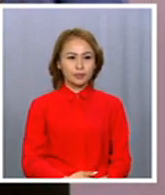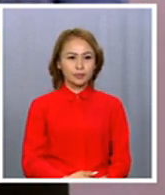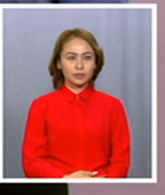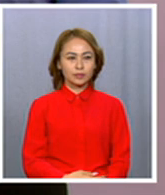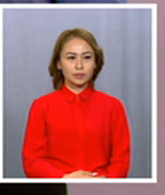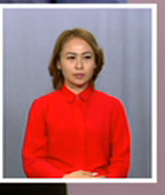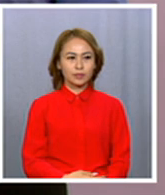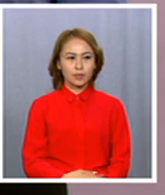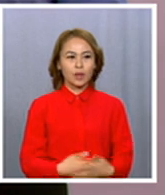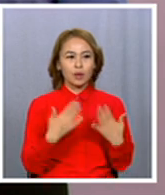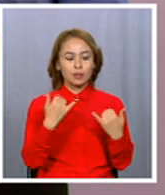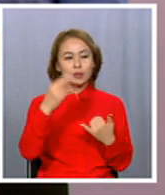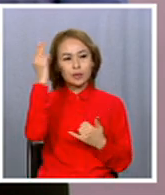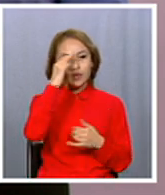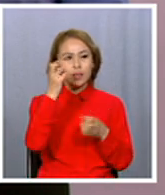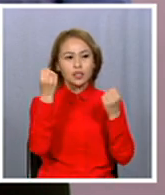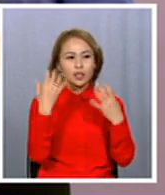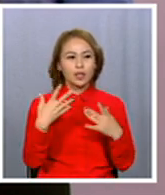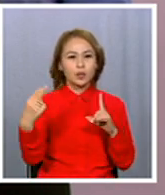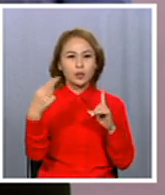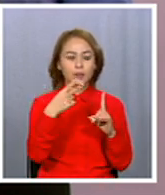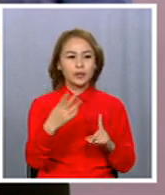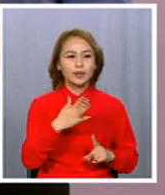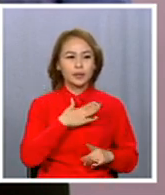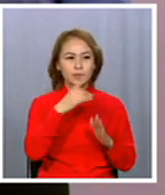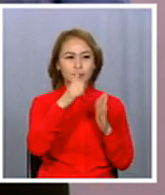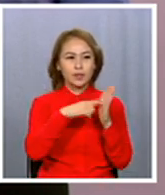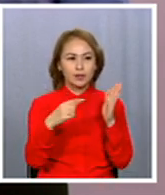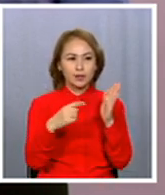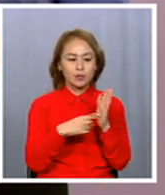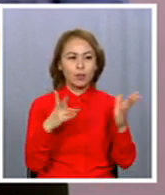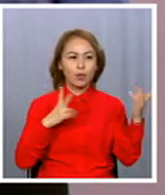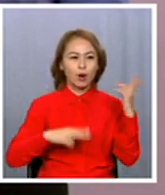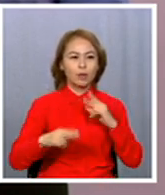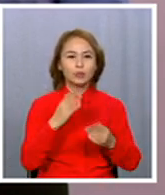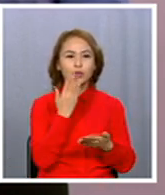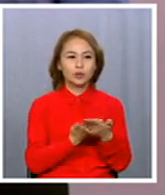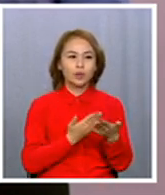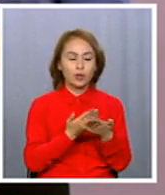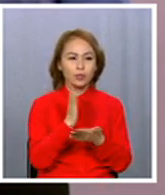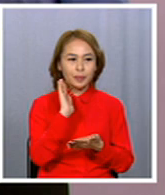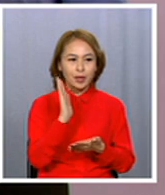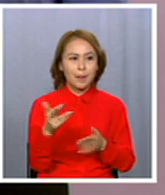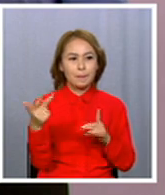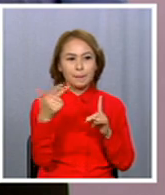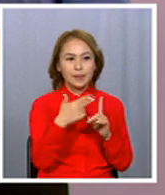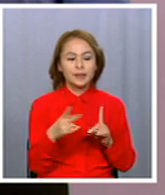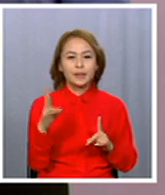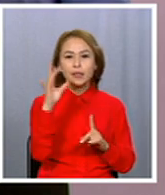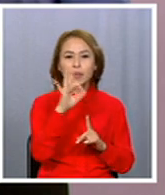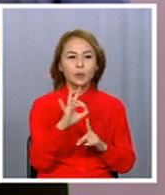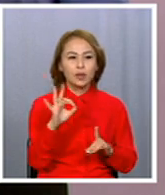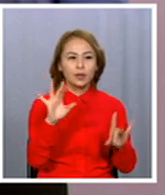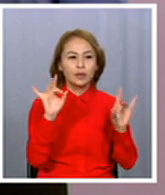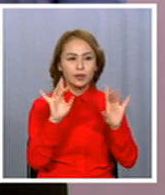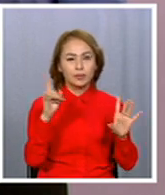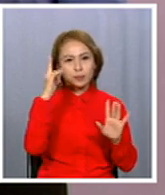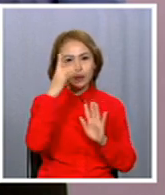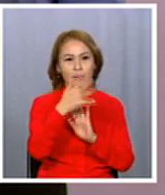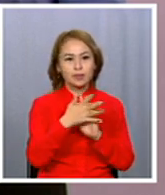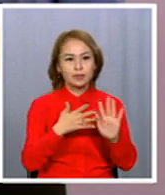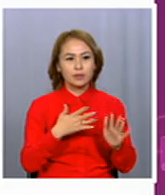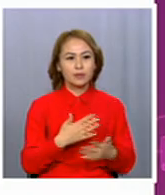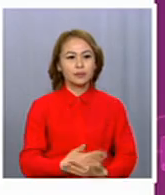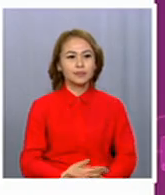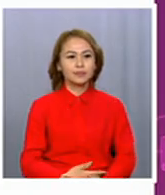Бүгінгі сабақта жай сөйлемнің тыныс белгілерін мұғалімнің нұсқауымен қоясыңдар. Мәтіннің не туралы екенін